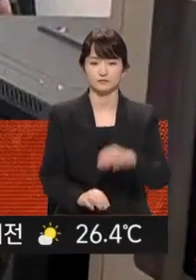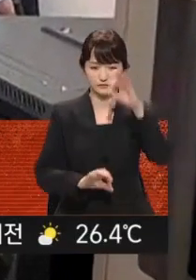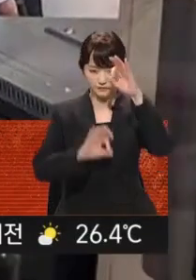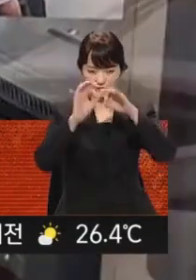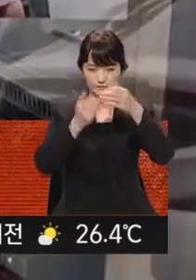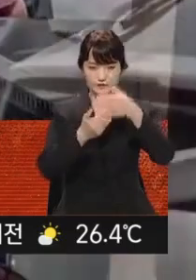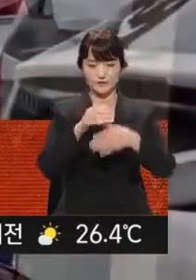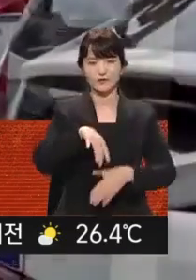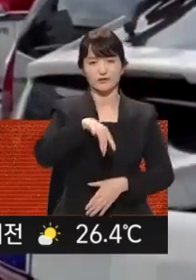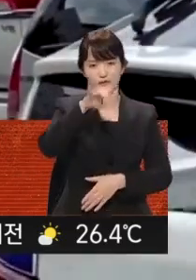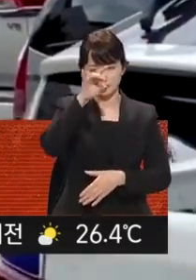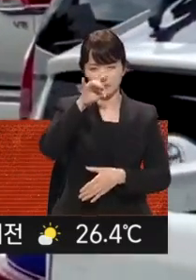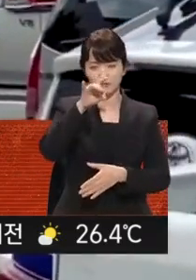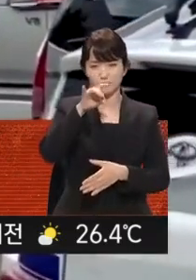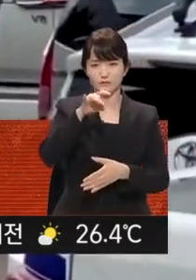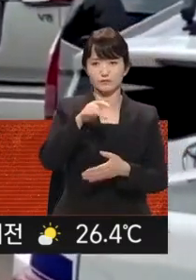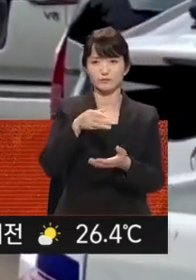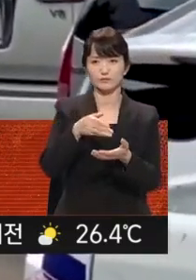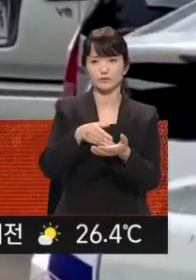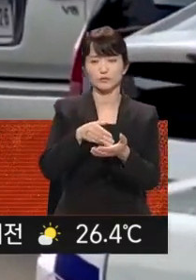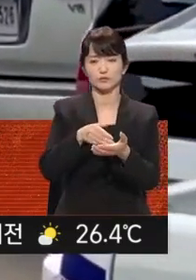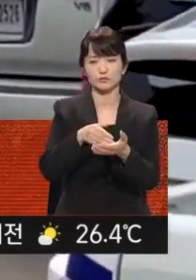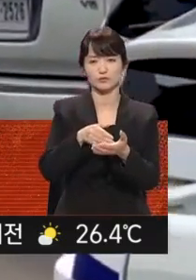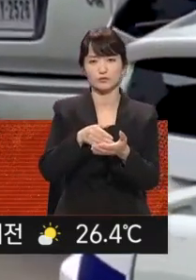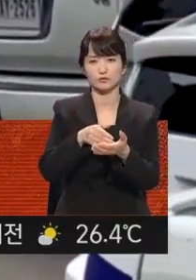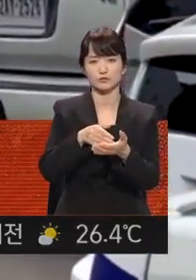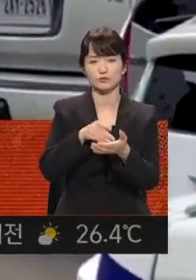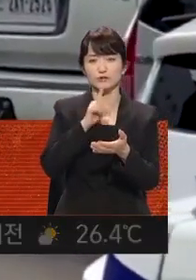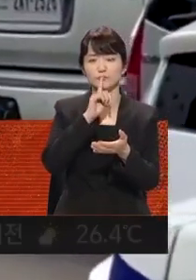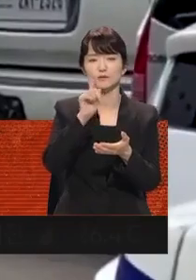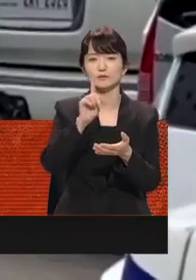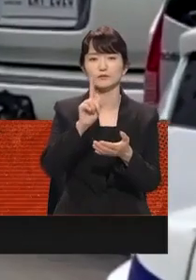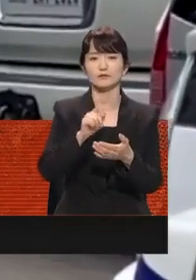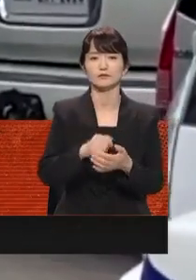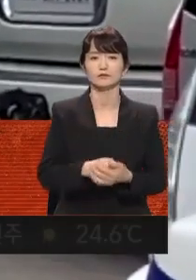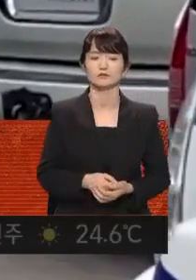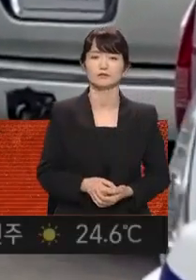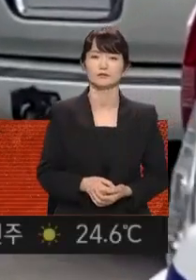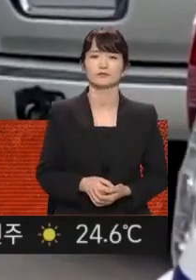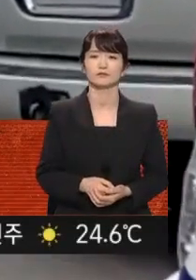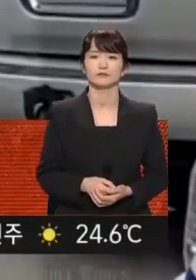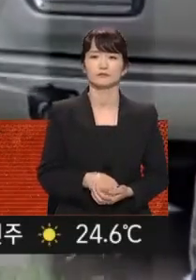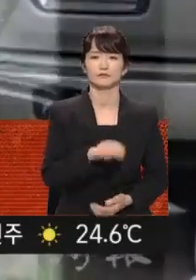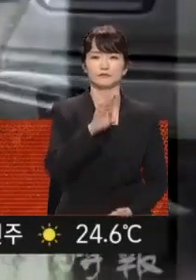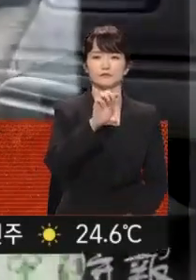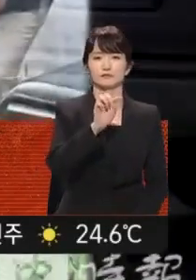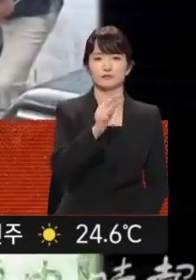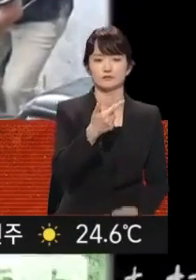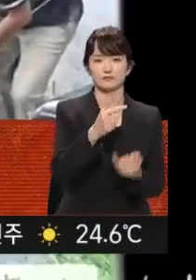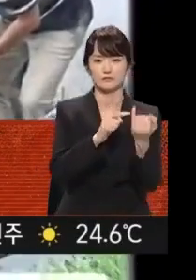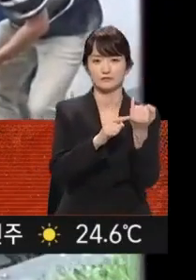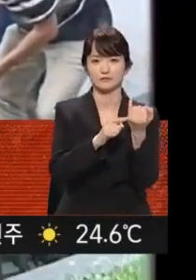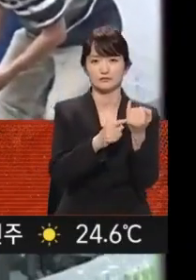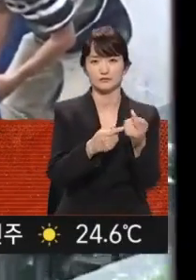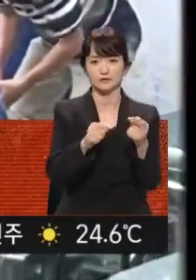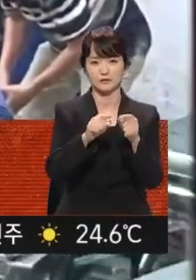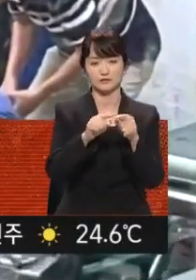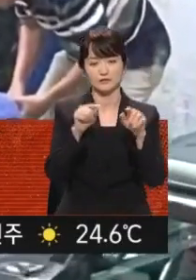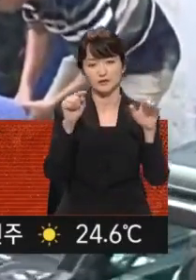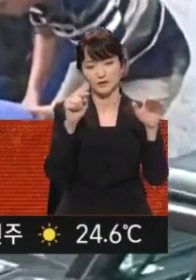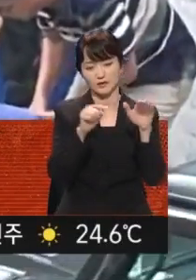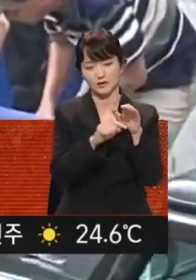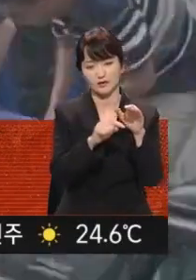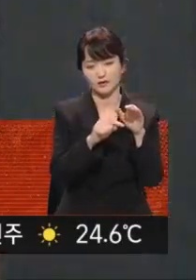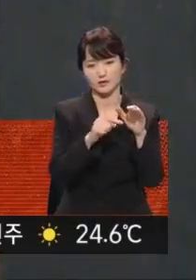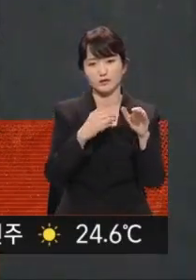보도 말씀해 드릴 때도 전했지만 변화영씨하고 동행했던 지인이